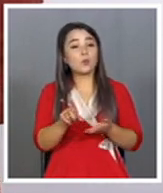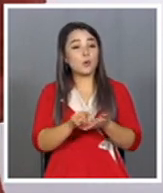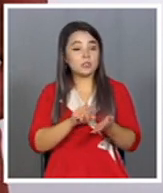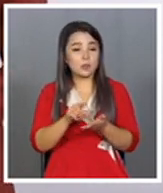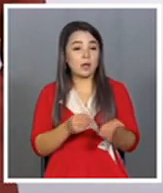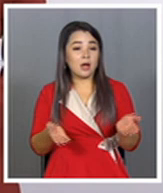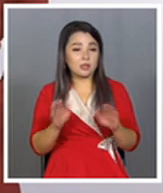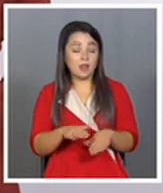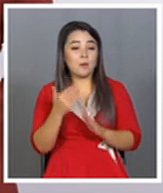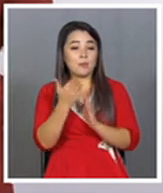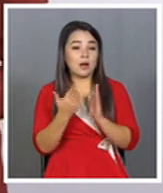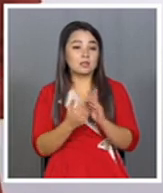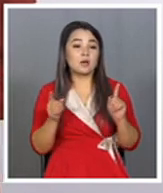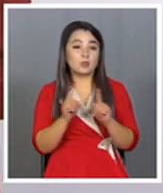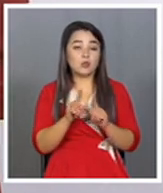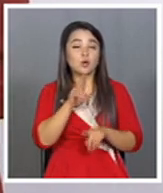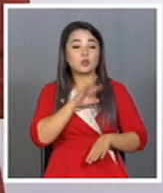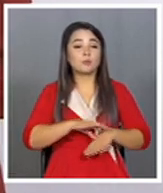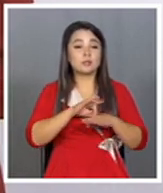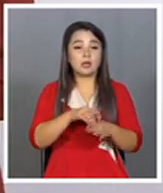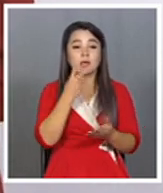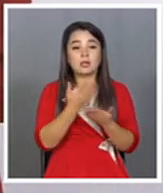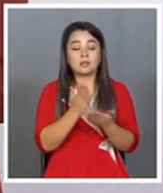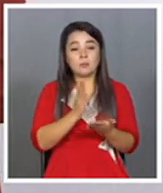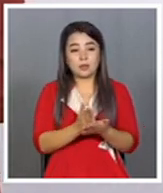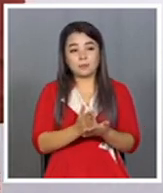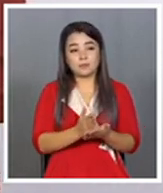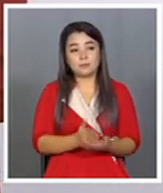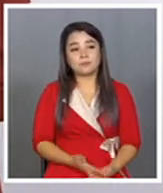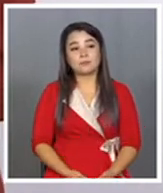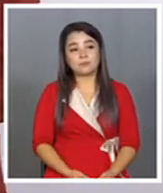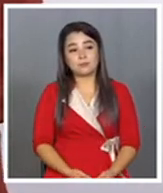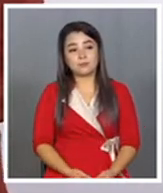қалдырып, бағдарламаның жұмысын білдіре бастайды.